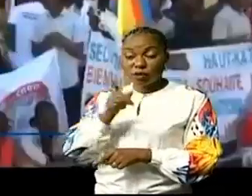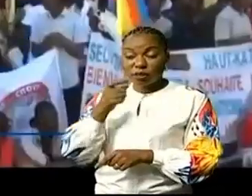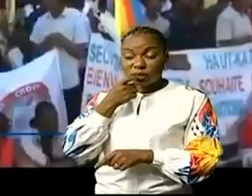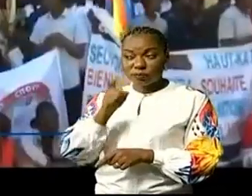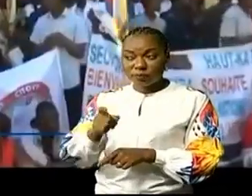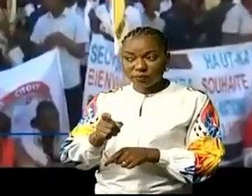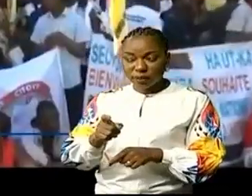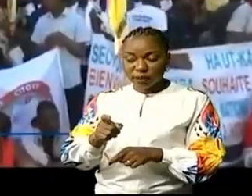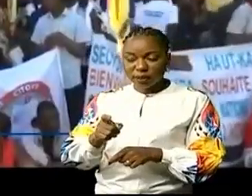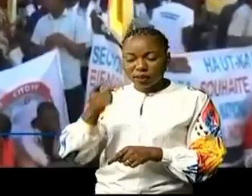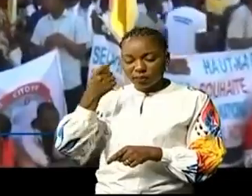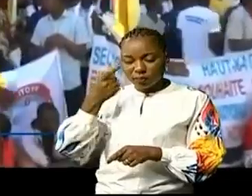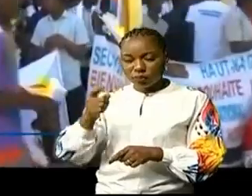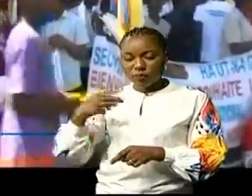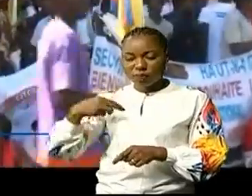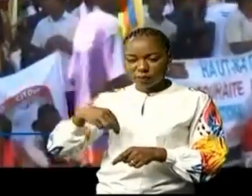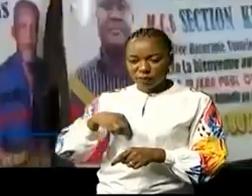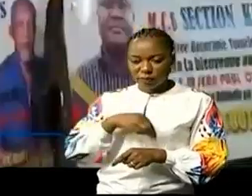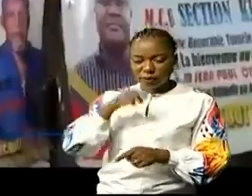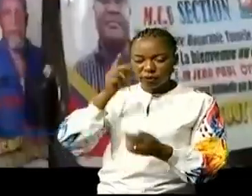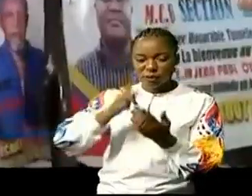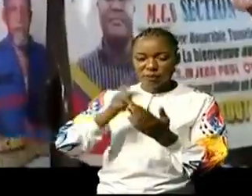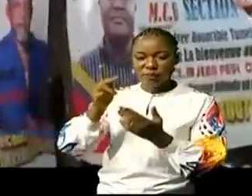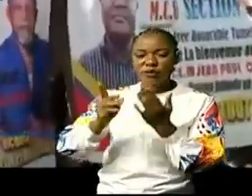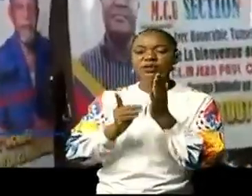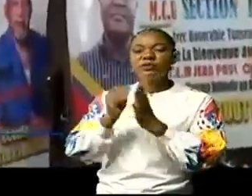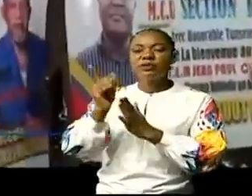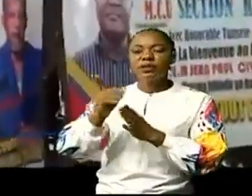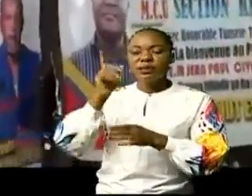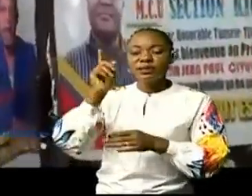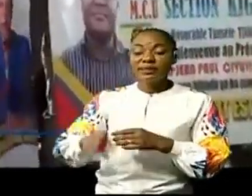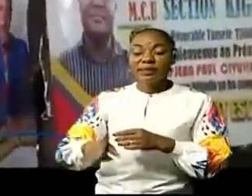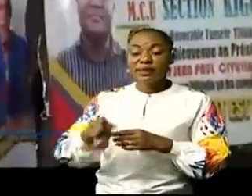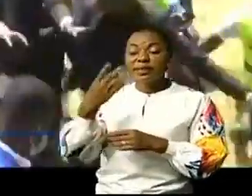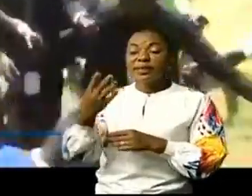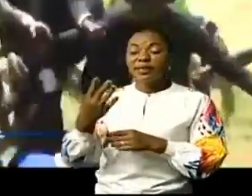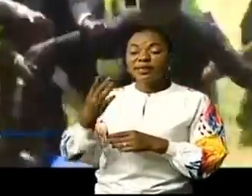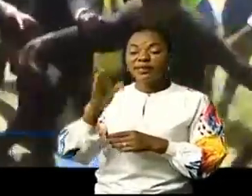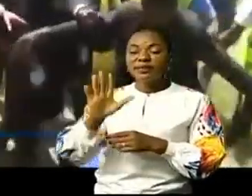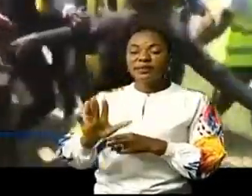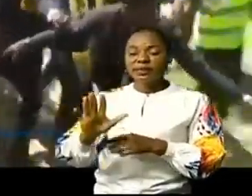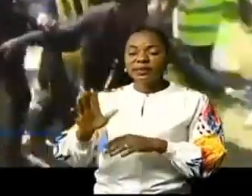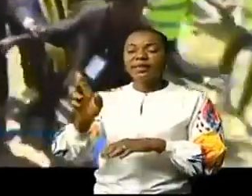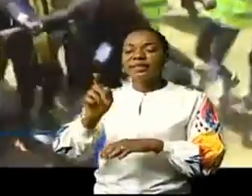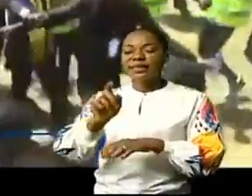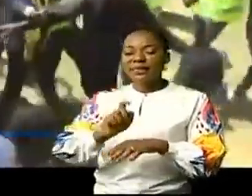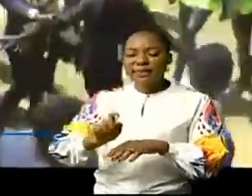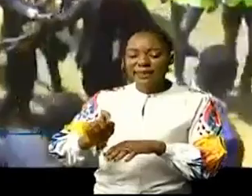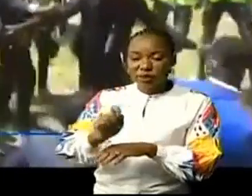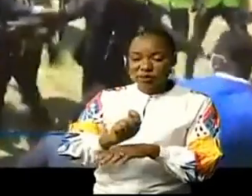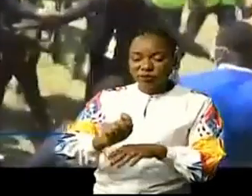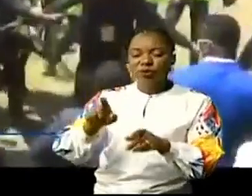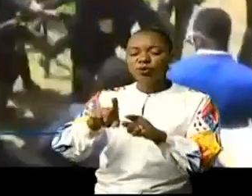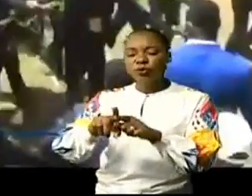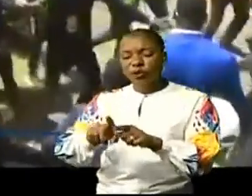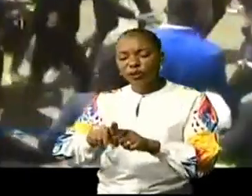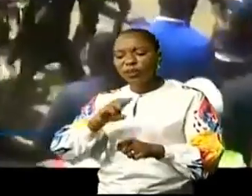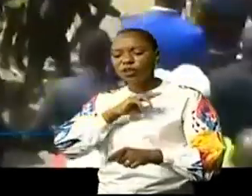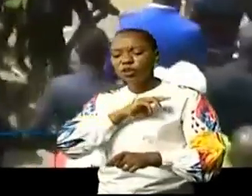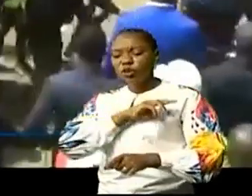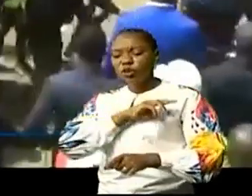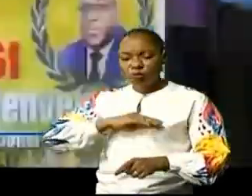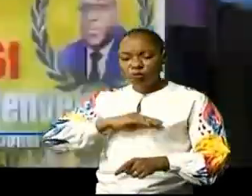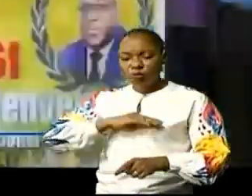essentiellement avec ses membres sur les projets de développement des 145 territoires du pays et les comportements citoyens